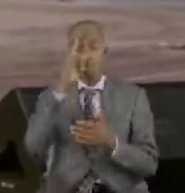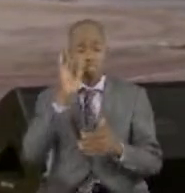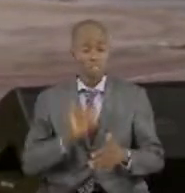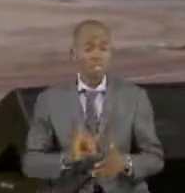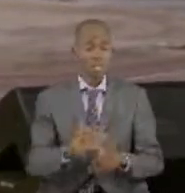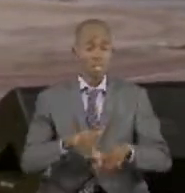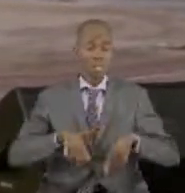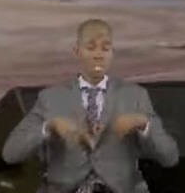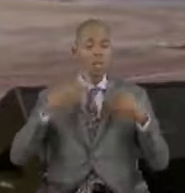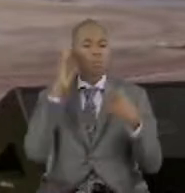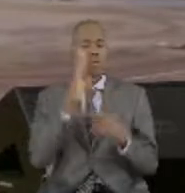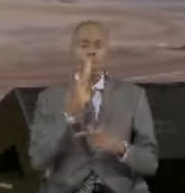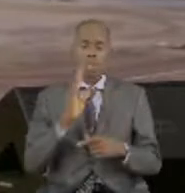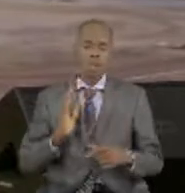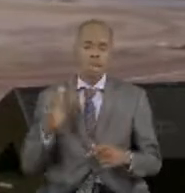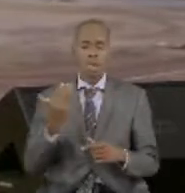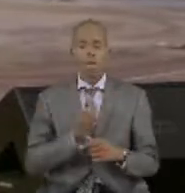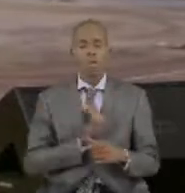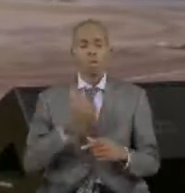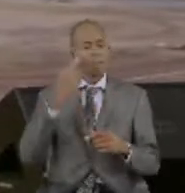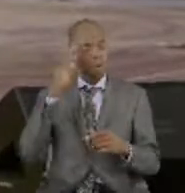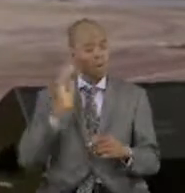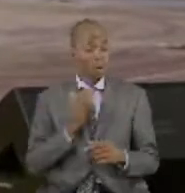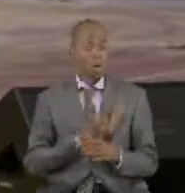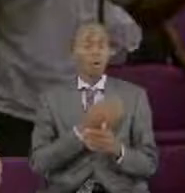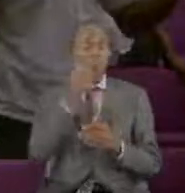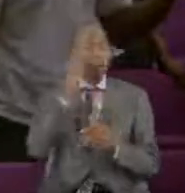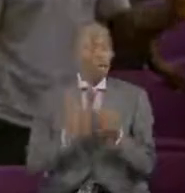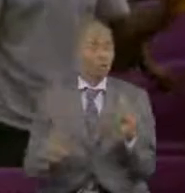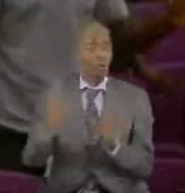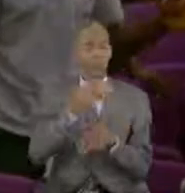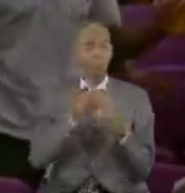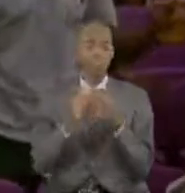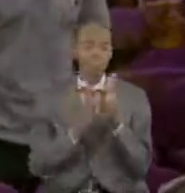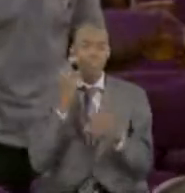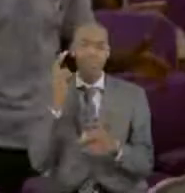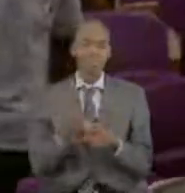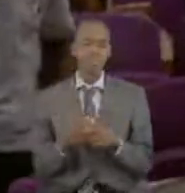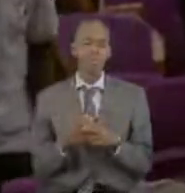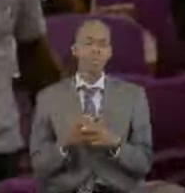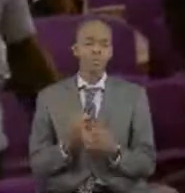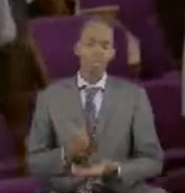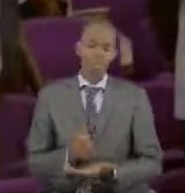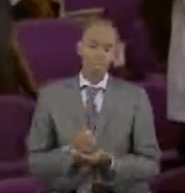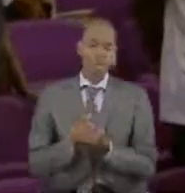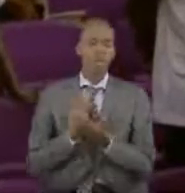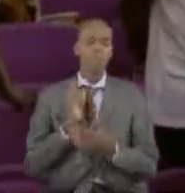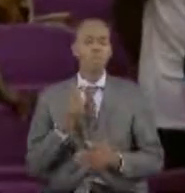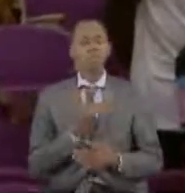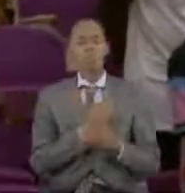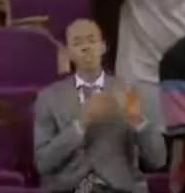la vie éternelle sont notre reportage pour tout le monde au nom de jésus aide nos seigneurs